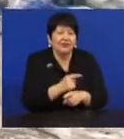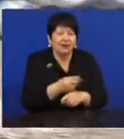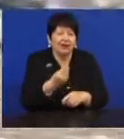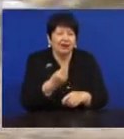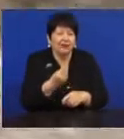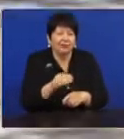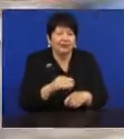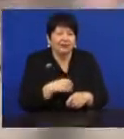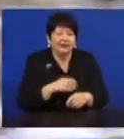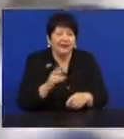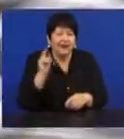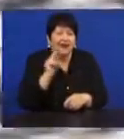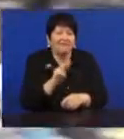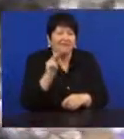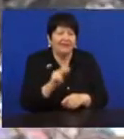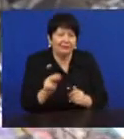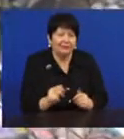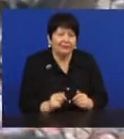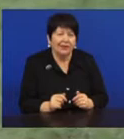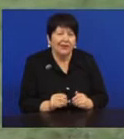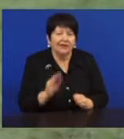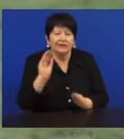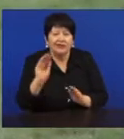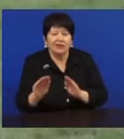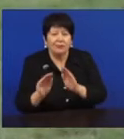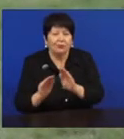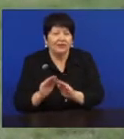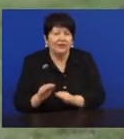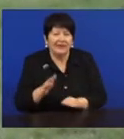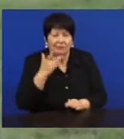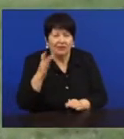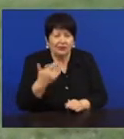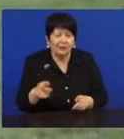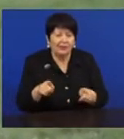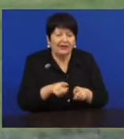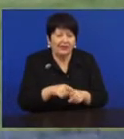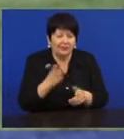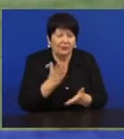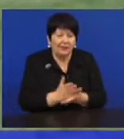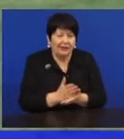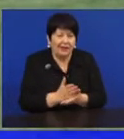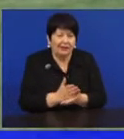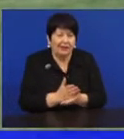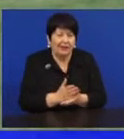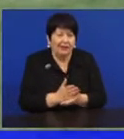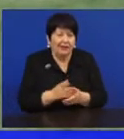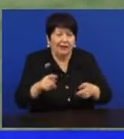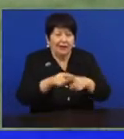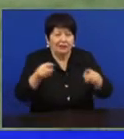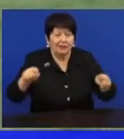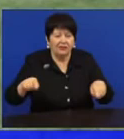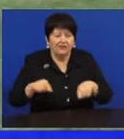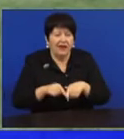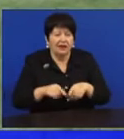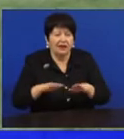cel puțin să ne învățăm să depozităm deșeurile, măcar așa cum sunt ele, în vrac, doar